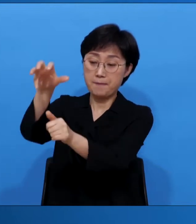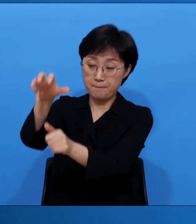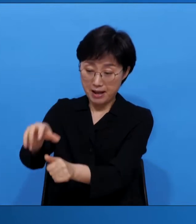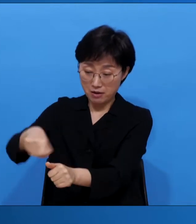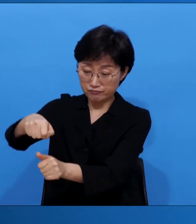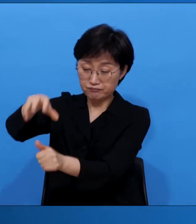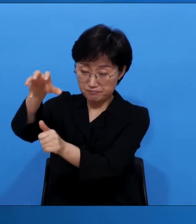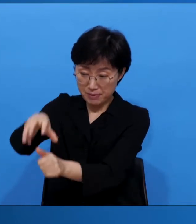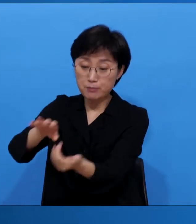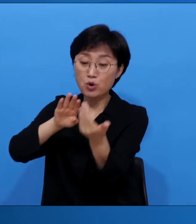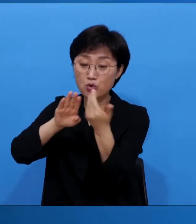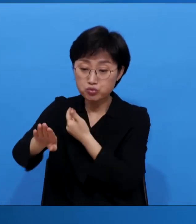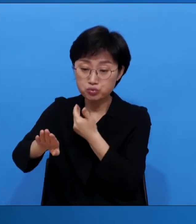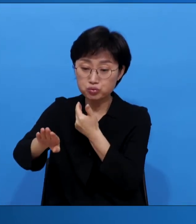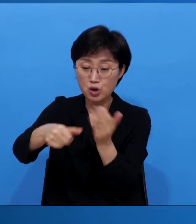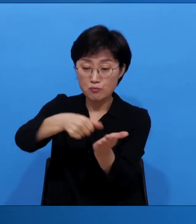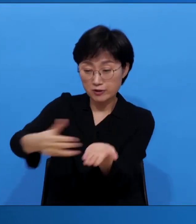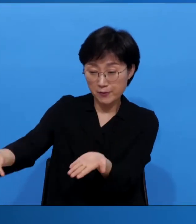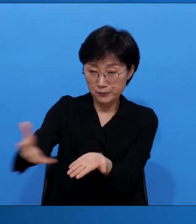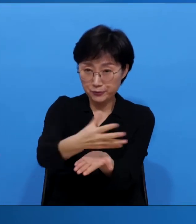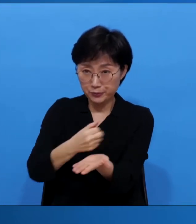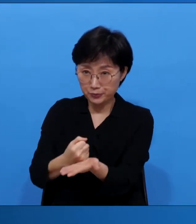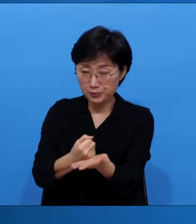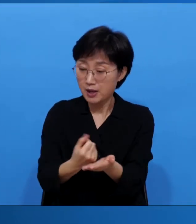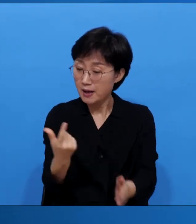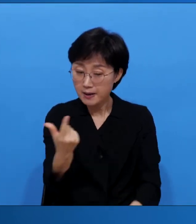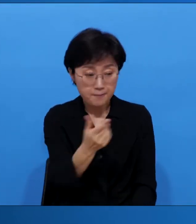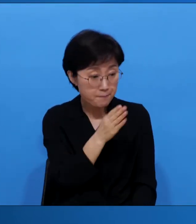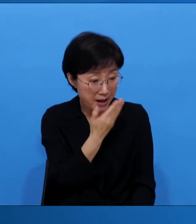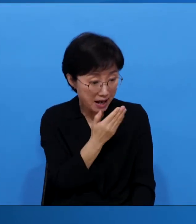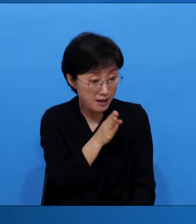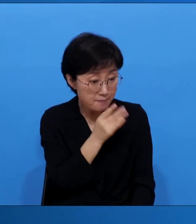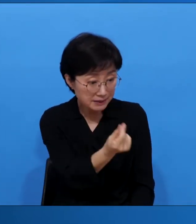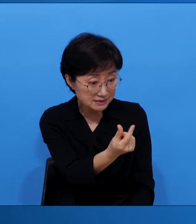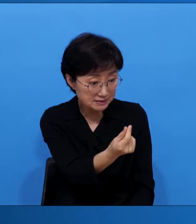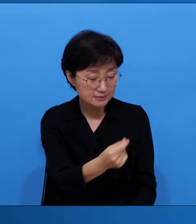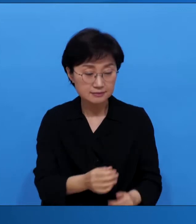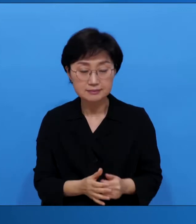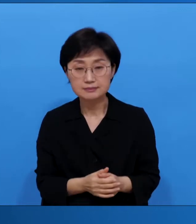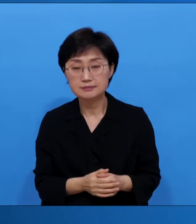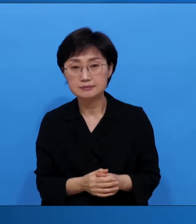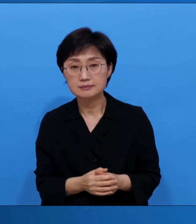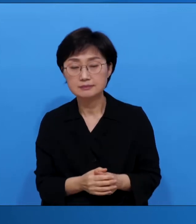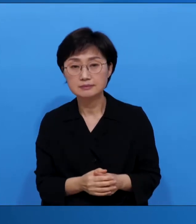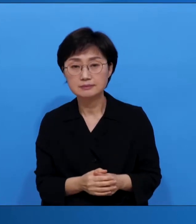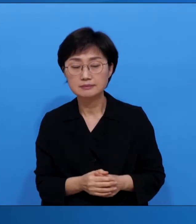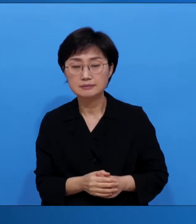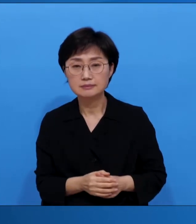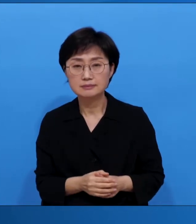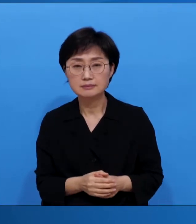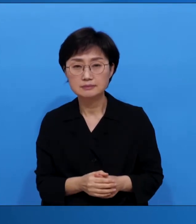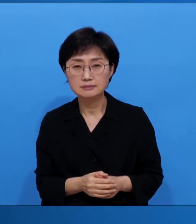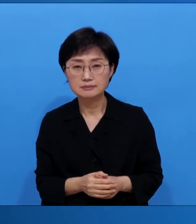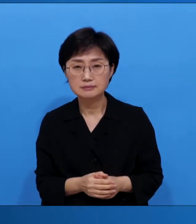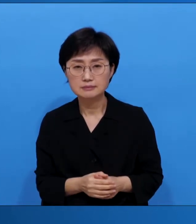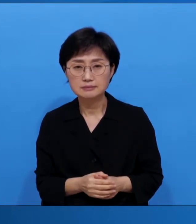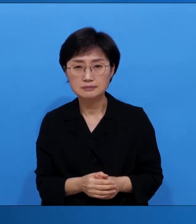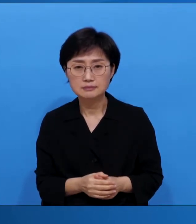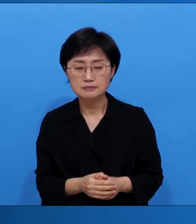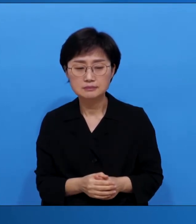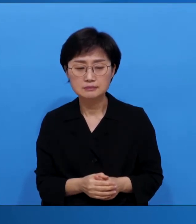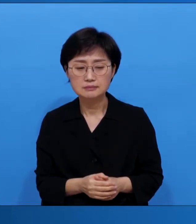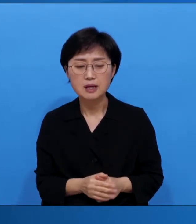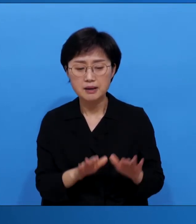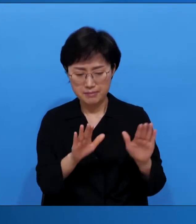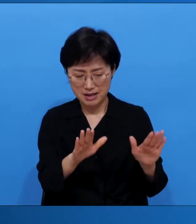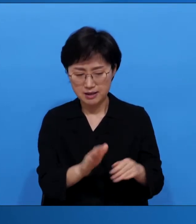a home for a robbery, and he says to plunder his goods. And he says, if you don't first bind the strong man, how can you plunder the goods that he owns? 성령이